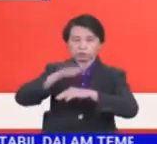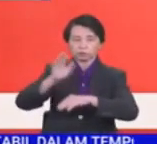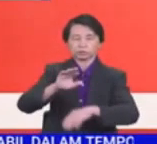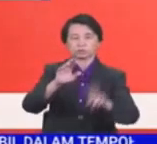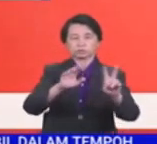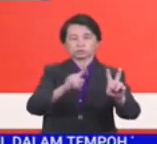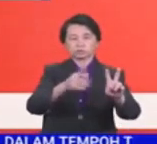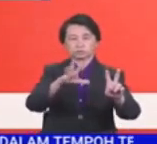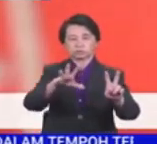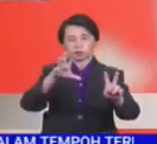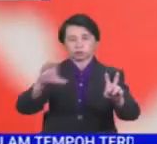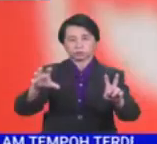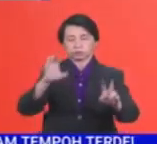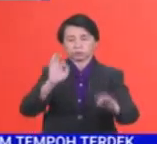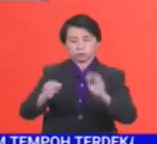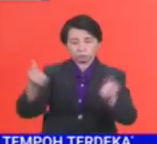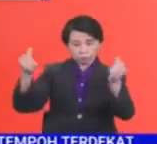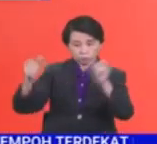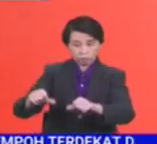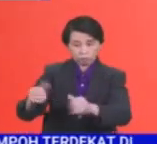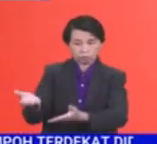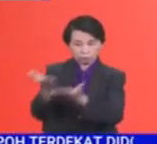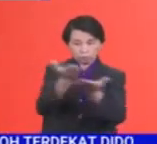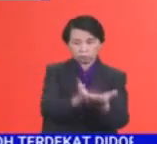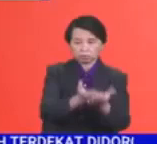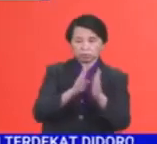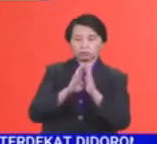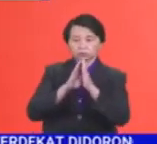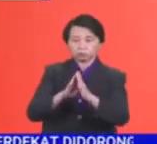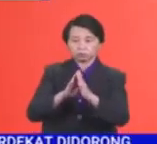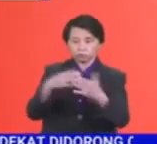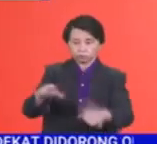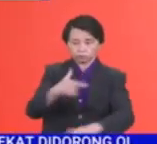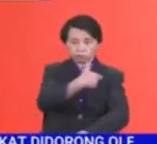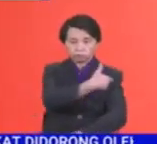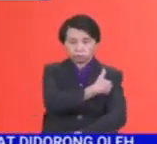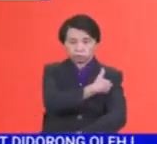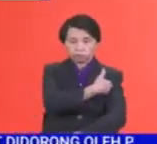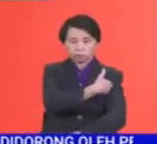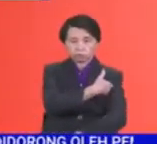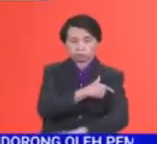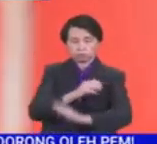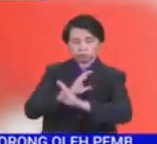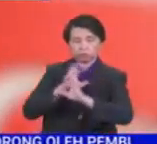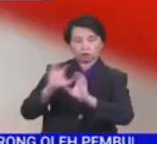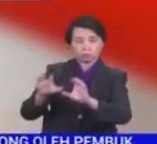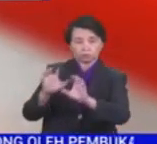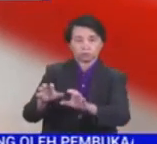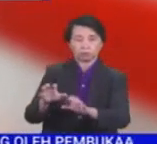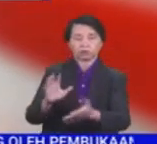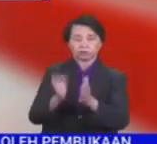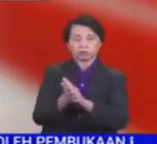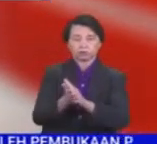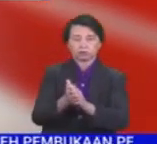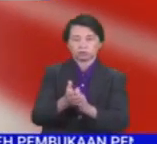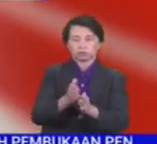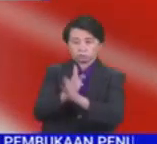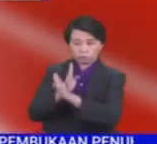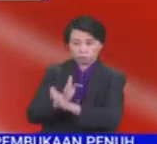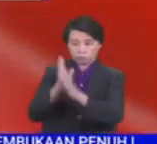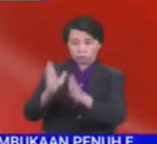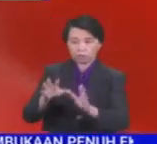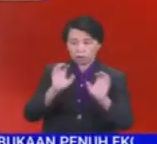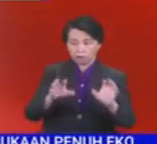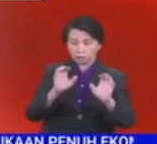2.500 Ringgit sekiranya gagal mengemukakan bukti membuat si nanti debit justru memilih anjing di Gaza